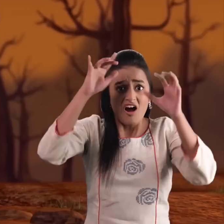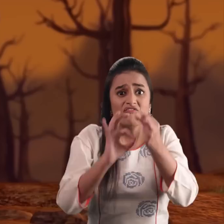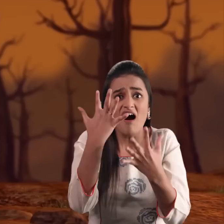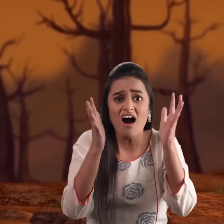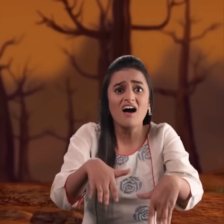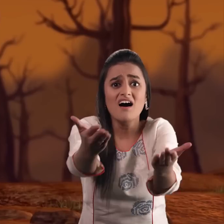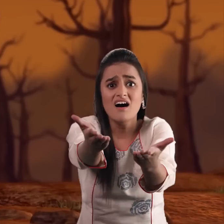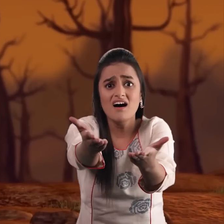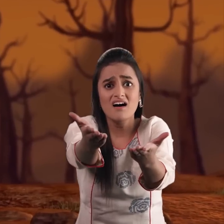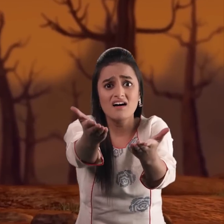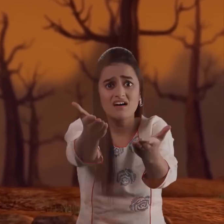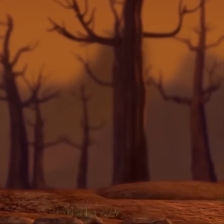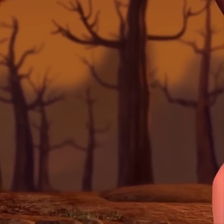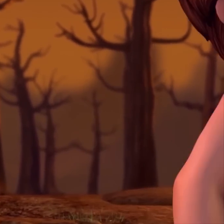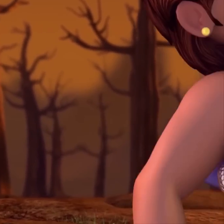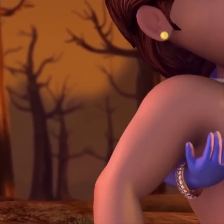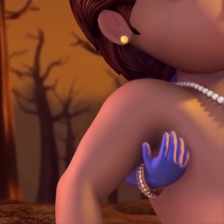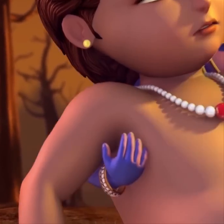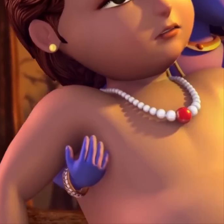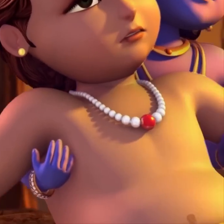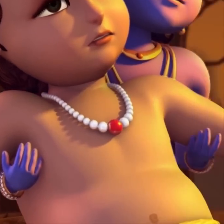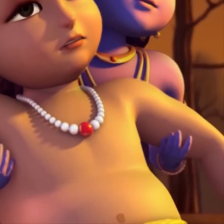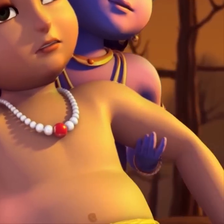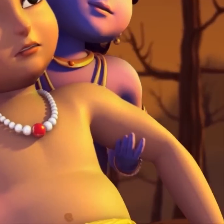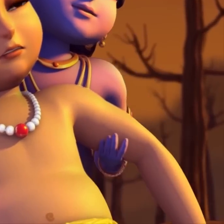वो वन की आग में फंसी है।